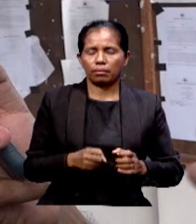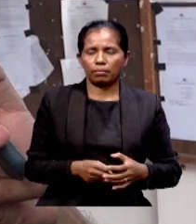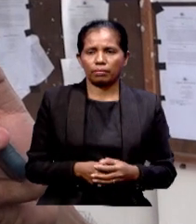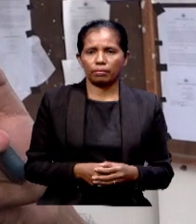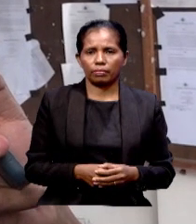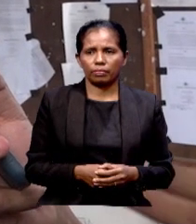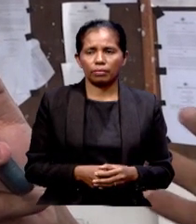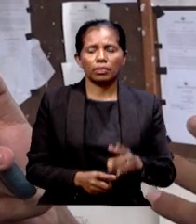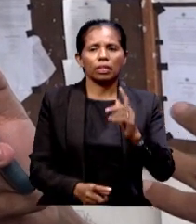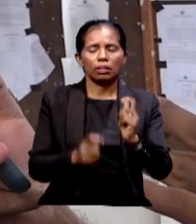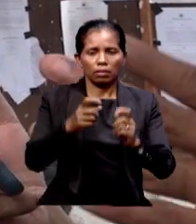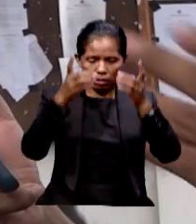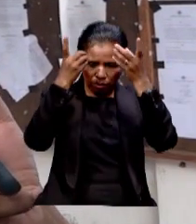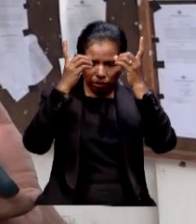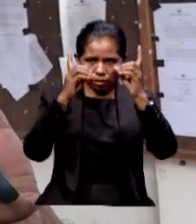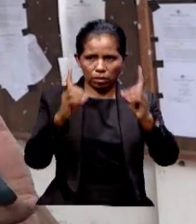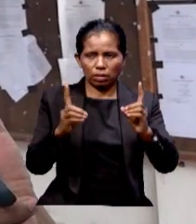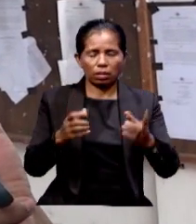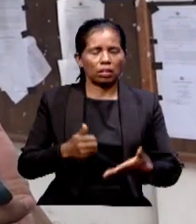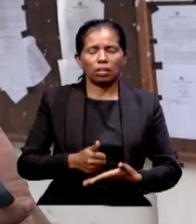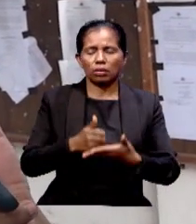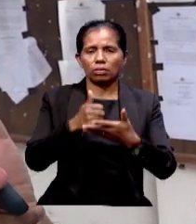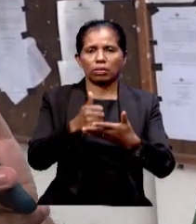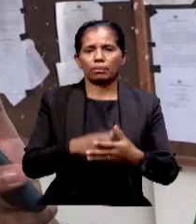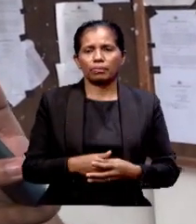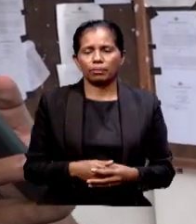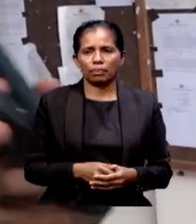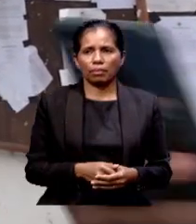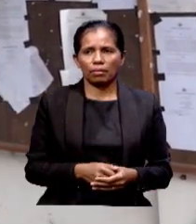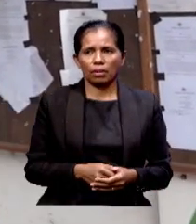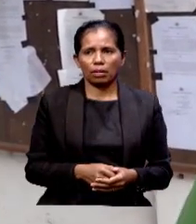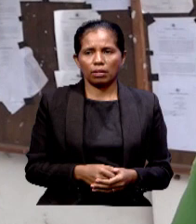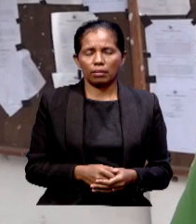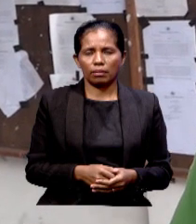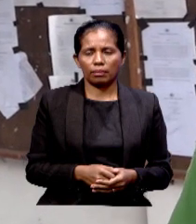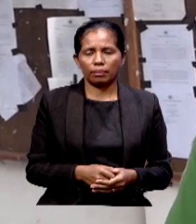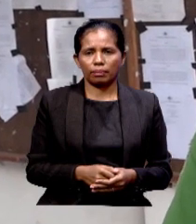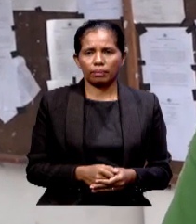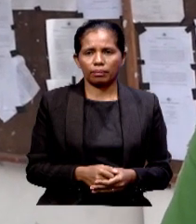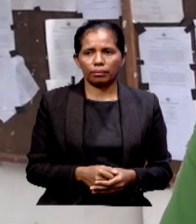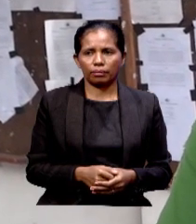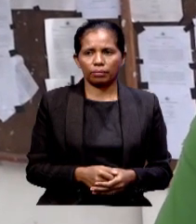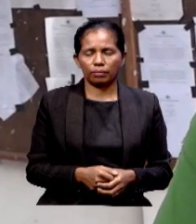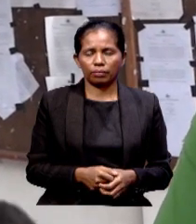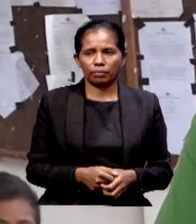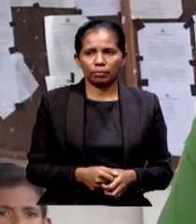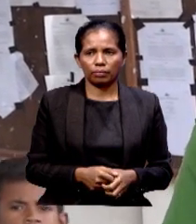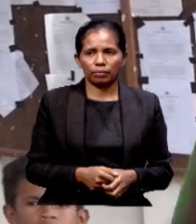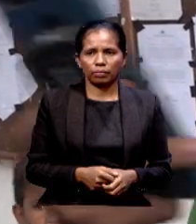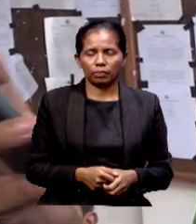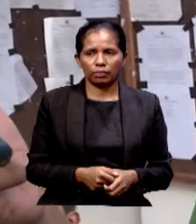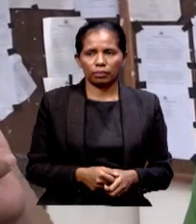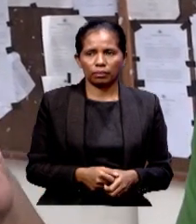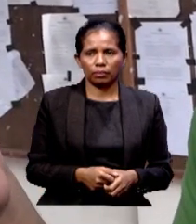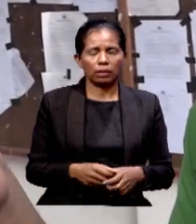Nanti tribunal yang disidik kata liberta total itu nih. Liberta. Signifikan antes ini proses apresan busko si pisik ini lah iha mandat urumun si tribunal.